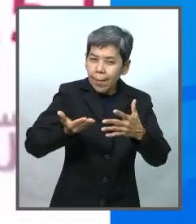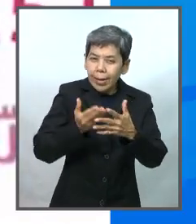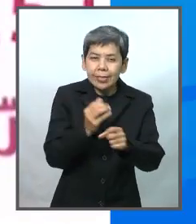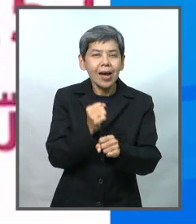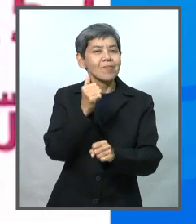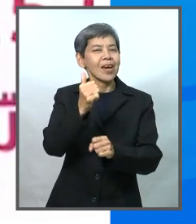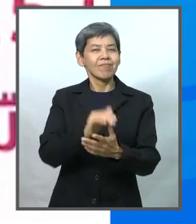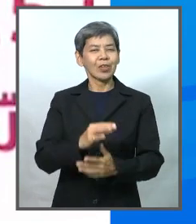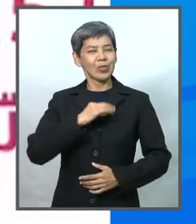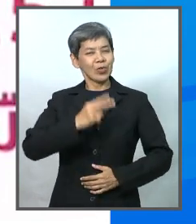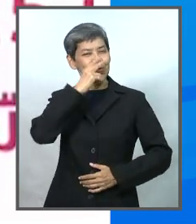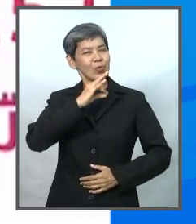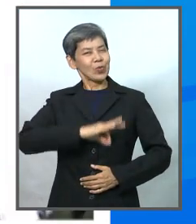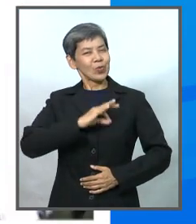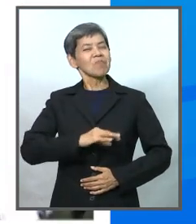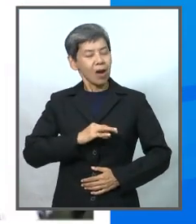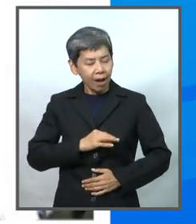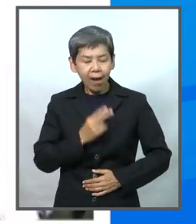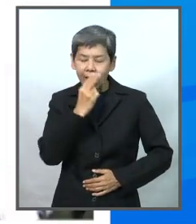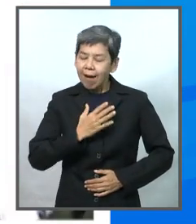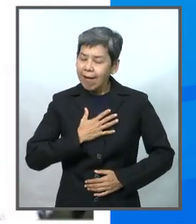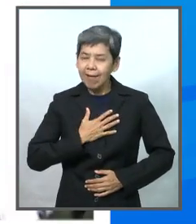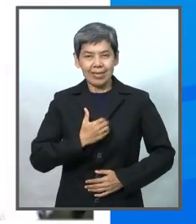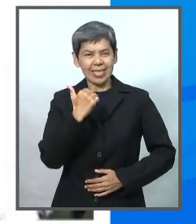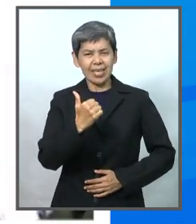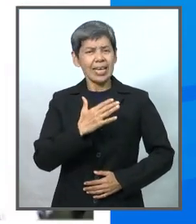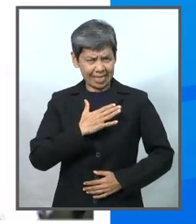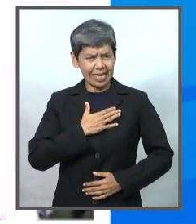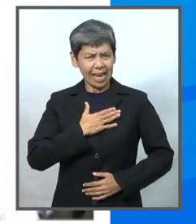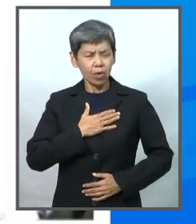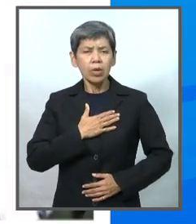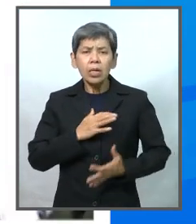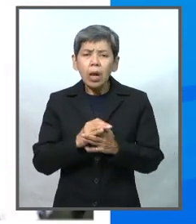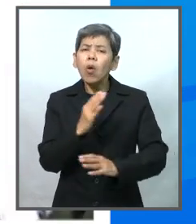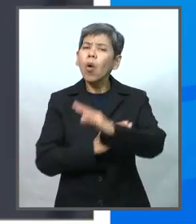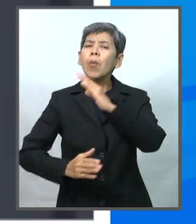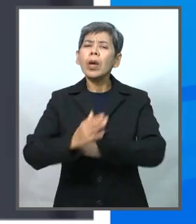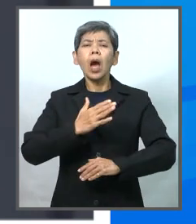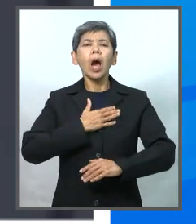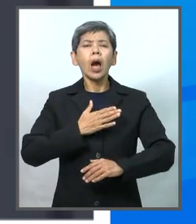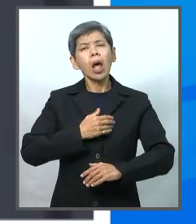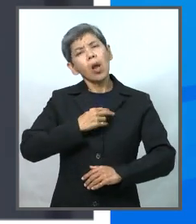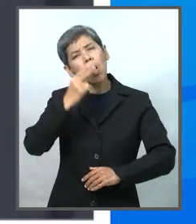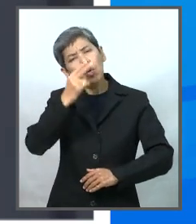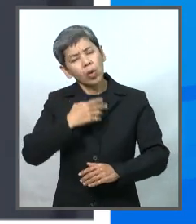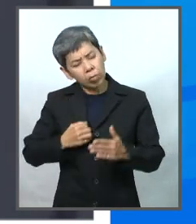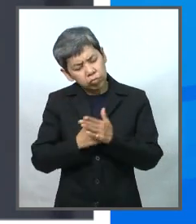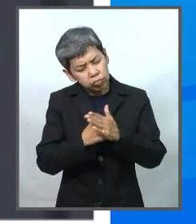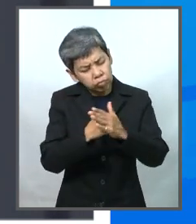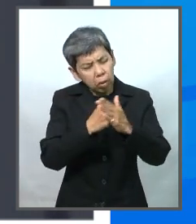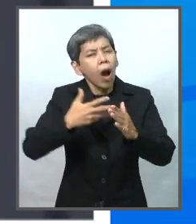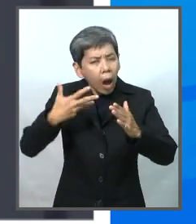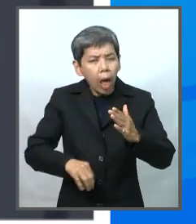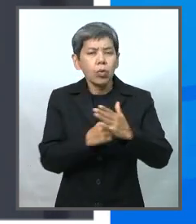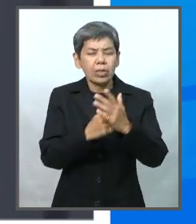ได้ง่ายขึ้นนะคะก็เลยรู้สึกว่าเป็นสิ่งหนึ่งที่รู้สึกประทับใจเพราะว่าในฐานะที่เราเป็นคนนึงที่เป็นคนพิการอ่ะเราก็รู้สึกว่าเราฝ่าฟันอะ